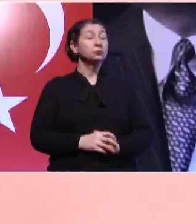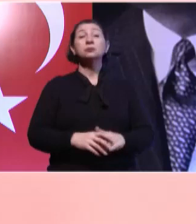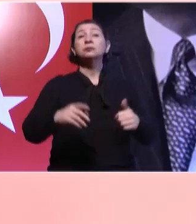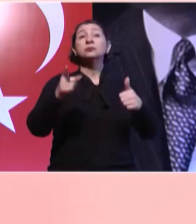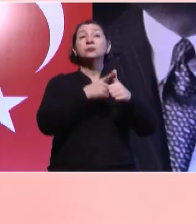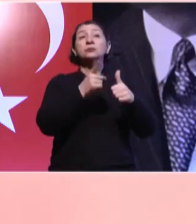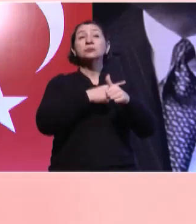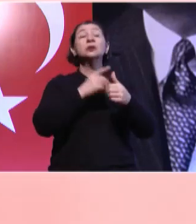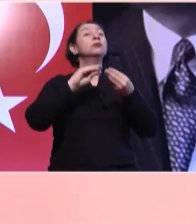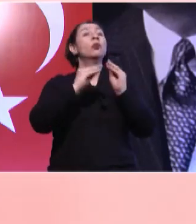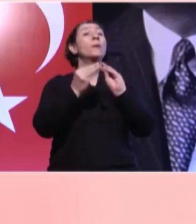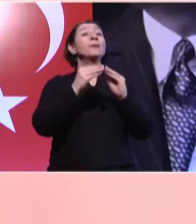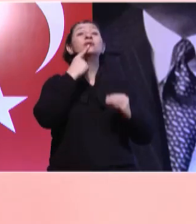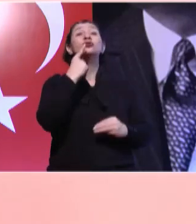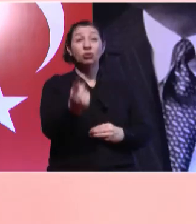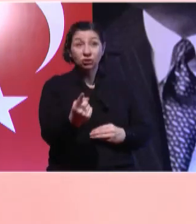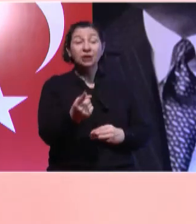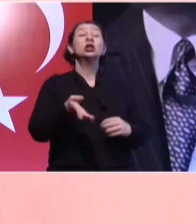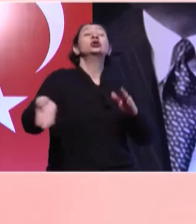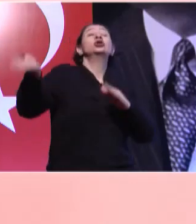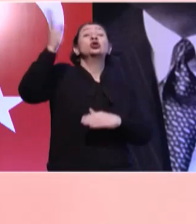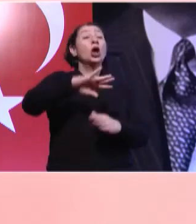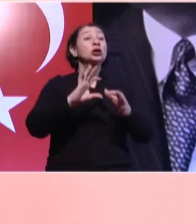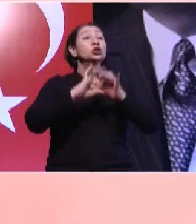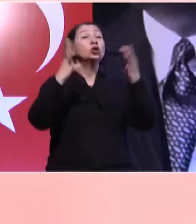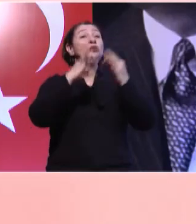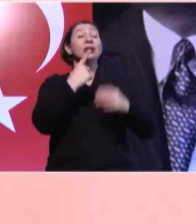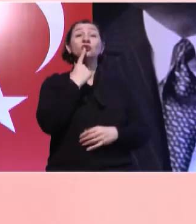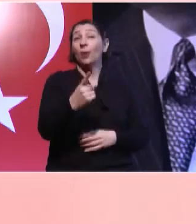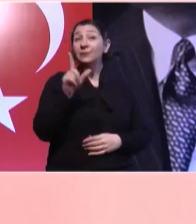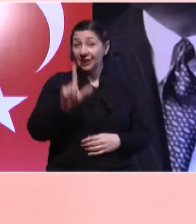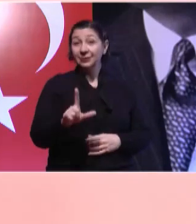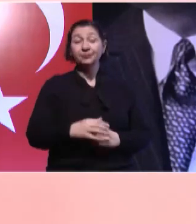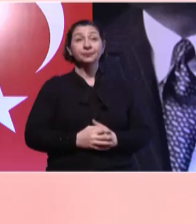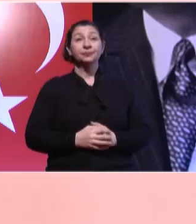Önce sorunları dile getireceğiz, arkasından çözümleri dile getireceğiz.